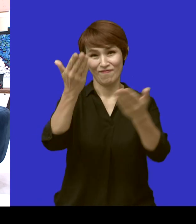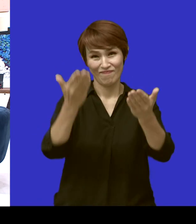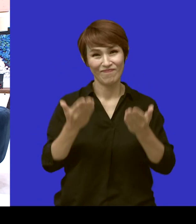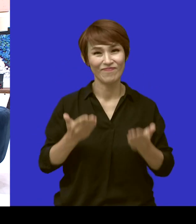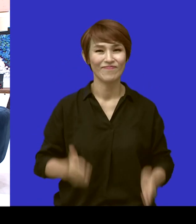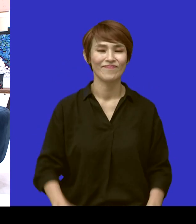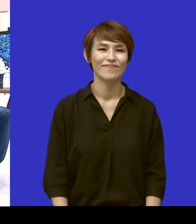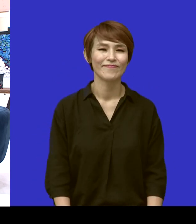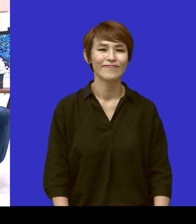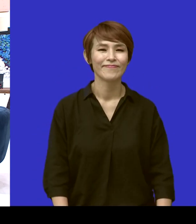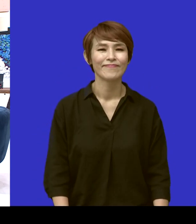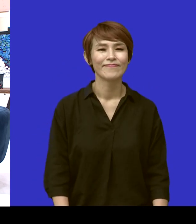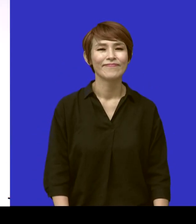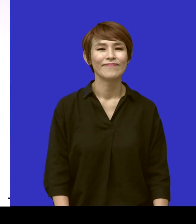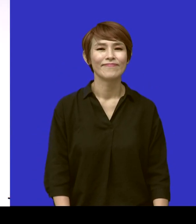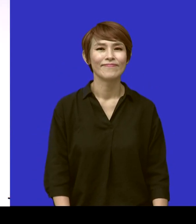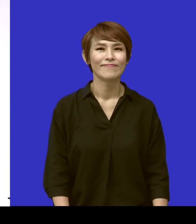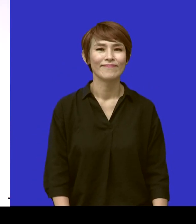부탁드릴게요.